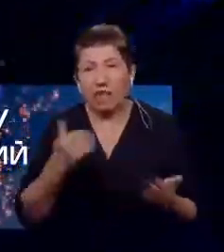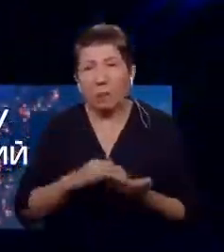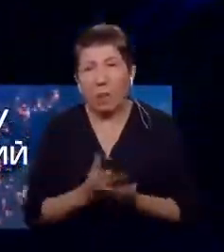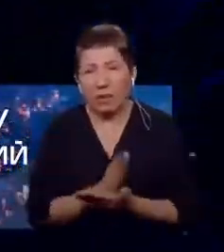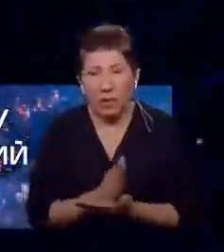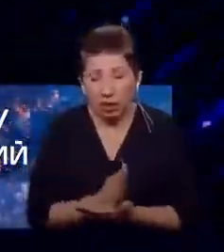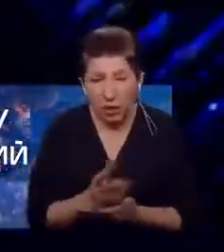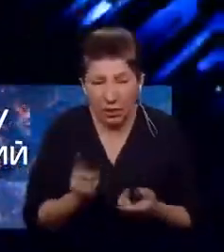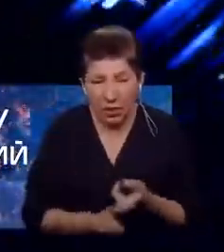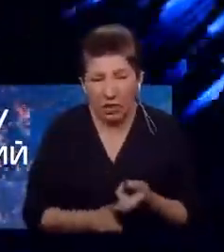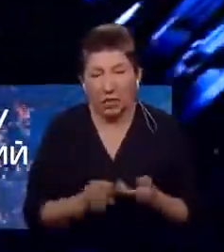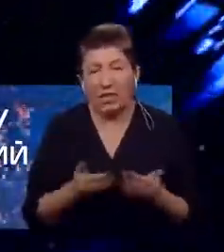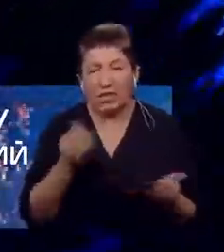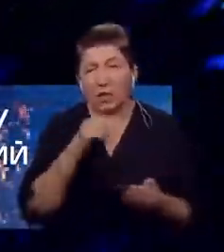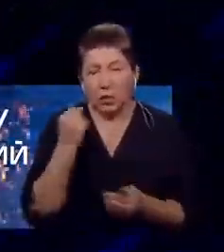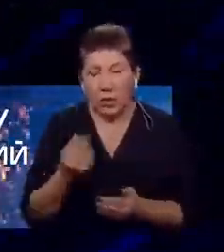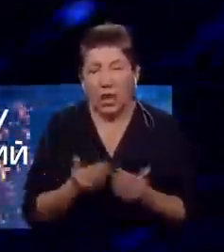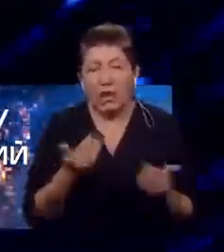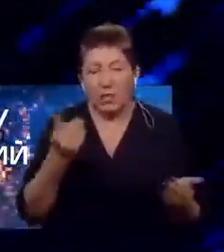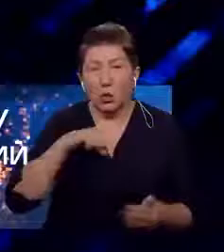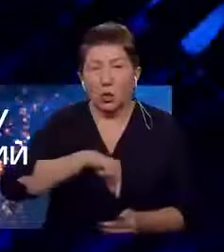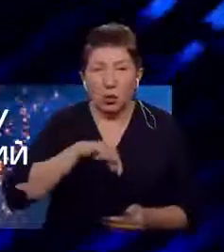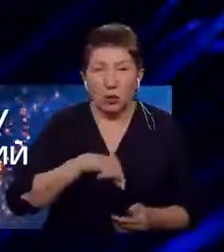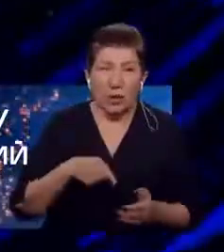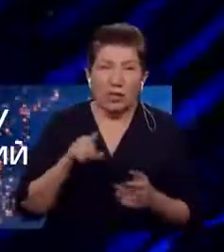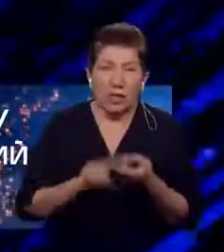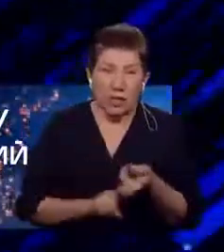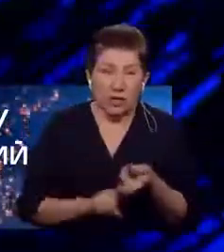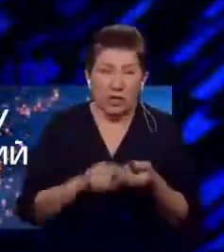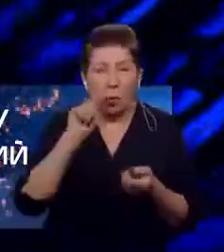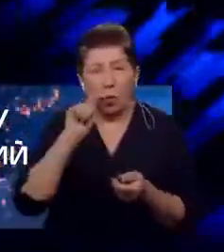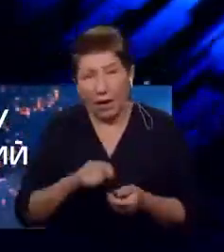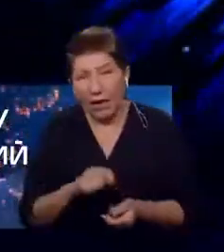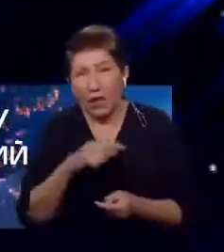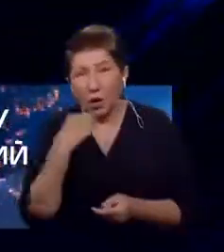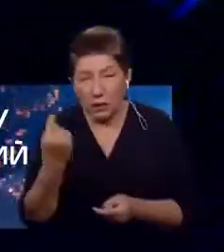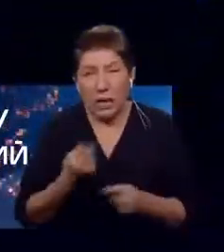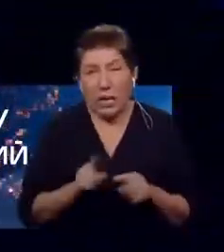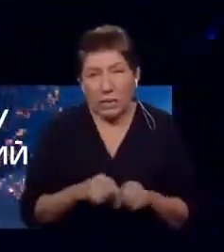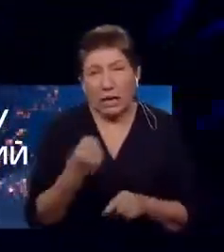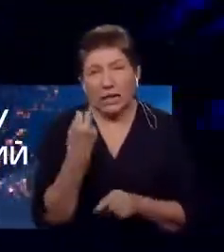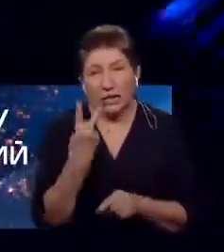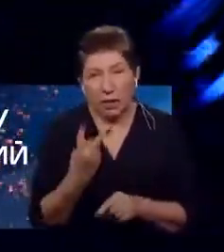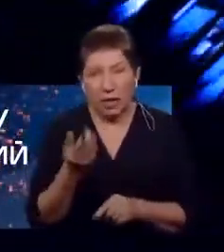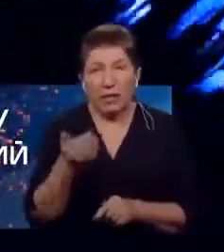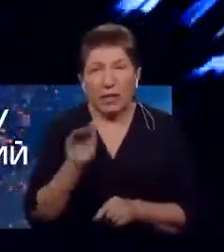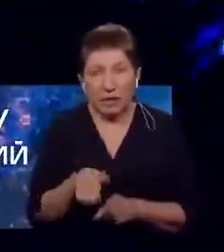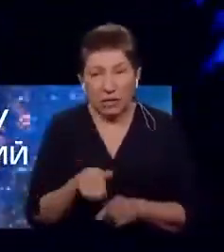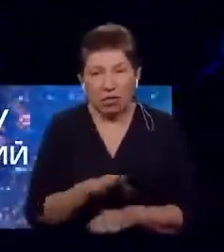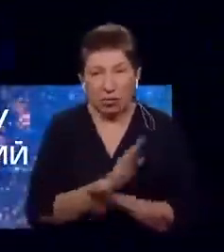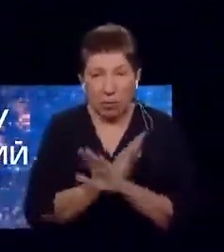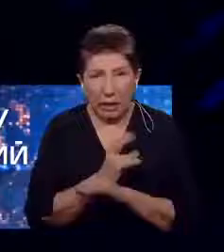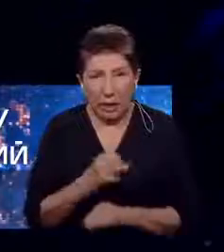політичної залежності від Росії, від духовної залежності України від Росії – це 12 тисяч